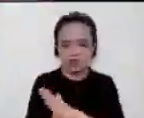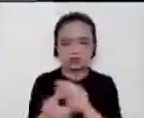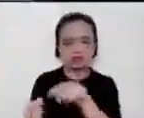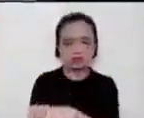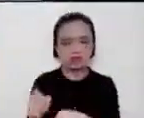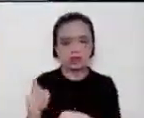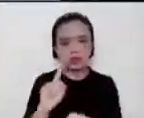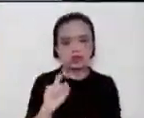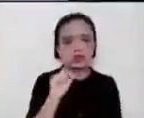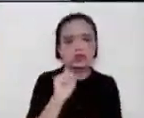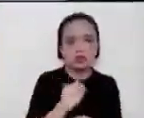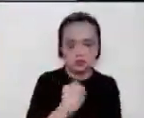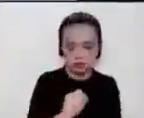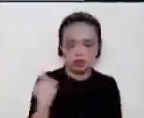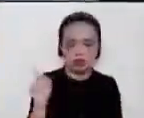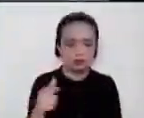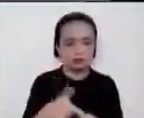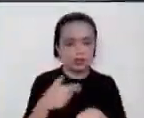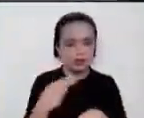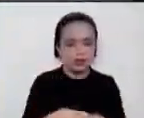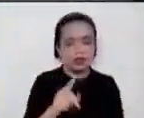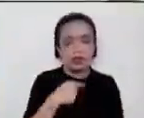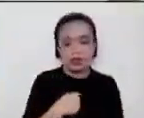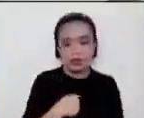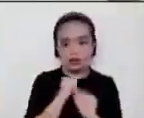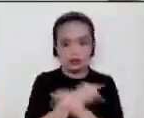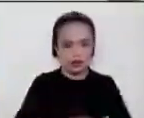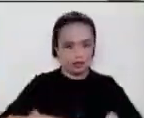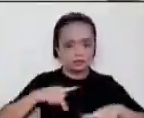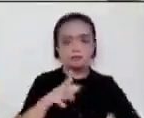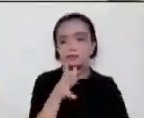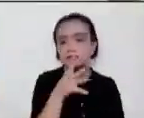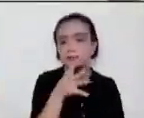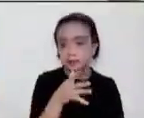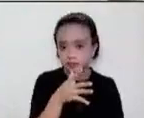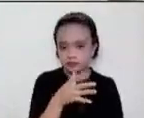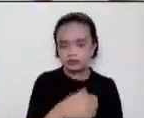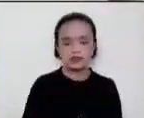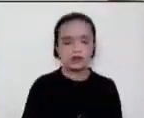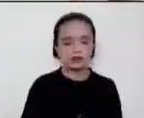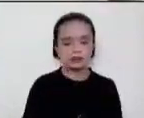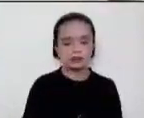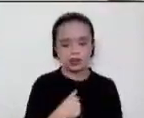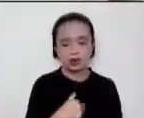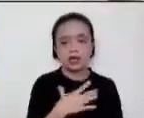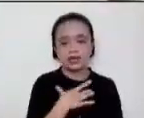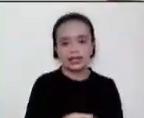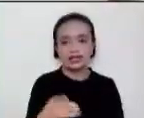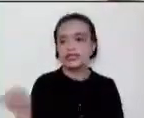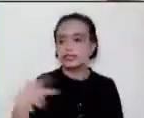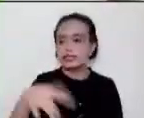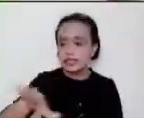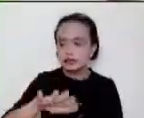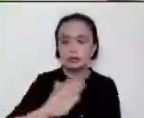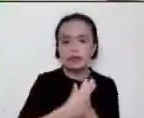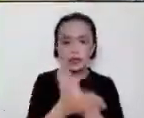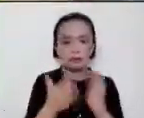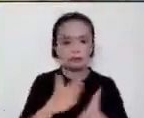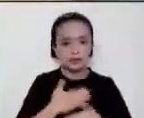pagbabasahan. So parang ina-appreciate ko yung mga nanay. Kaya gusto ko maging masaya sila. Kasi nanay din